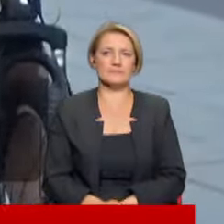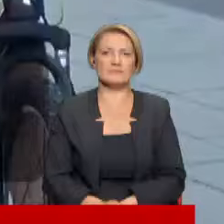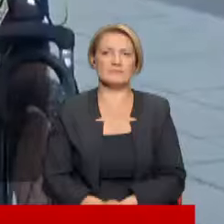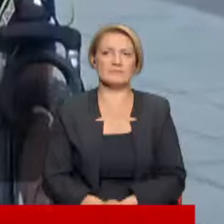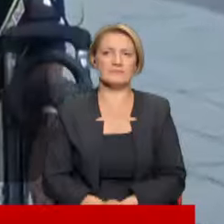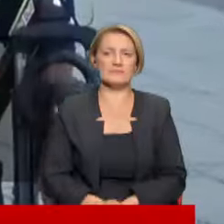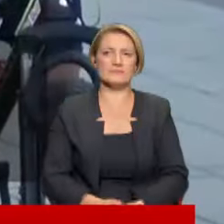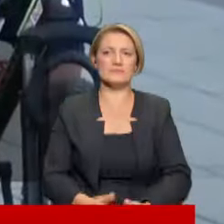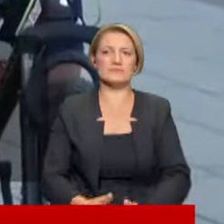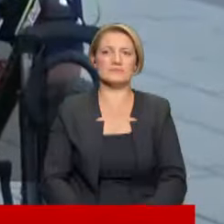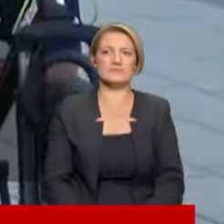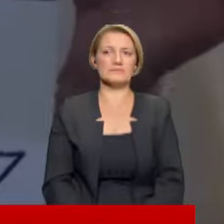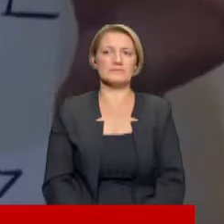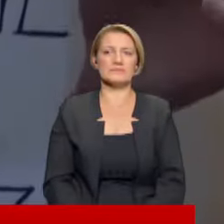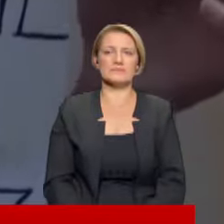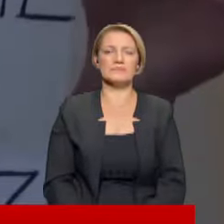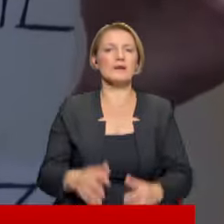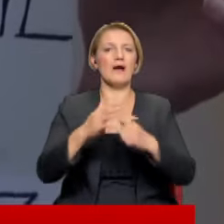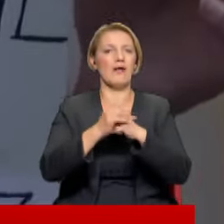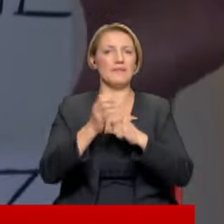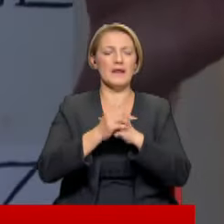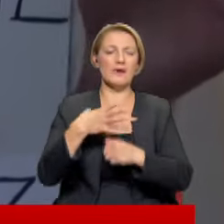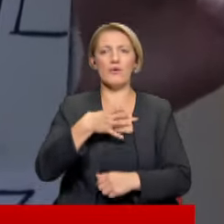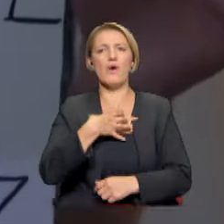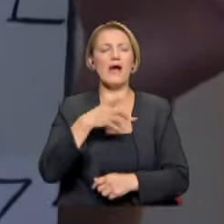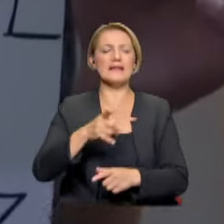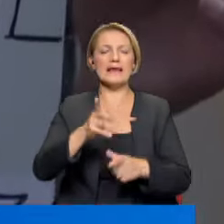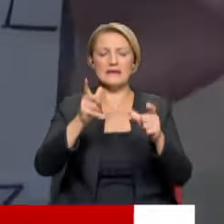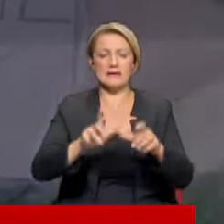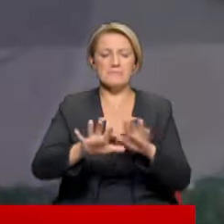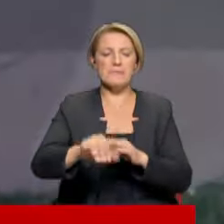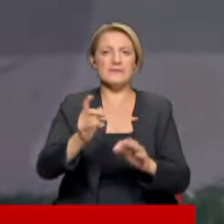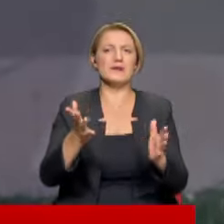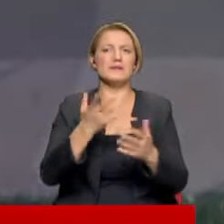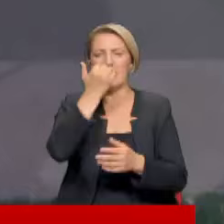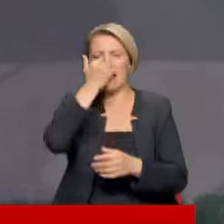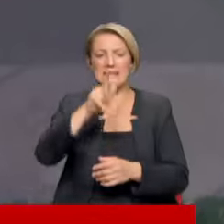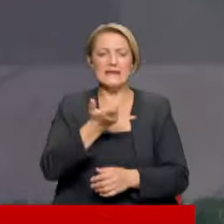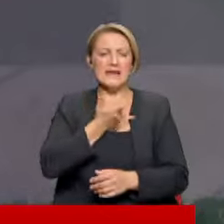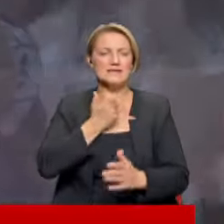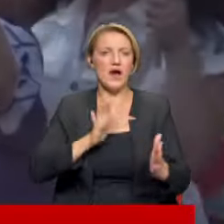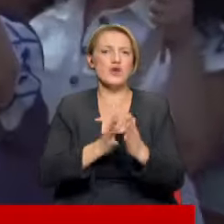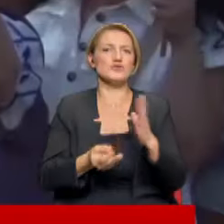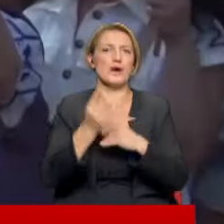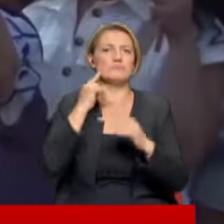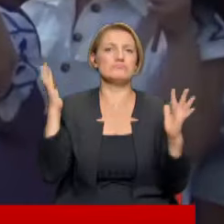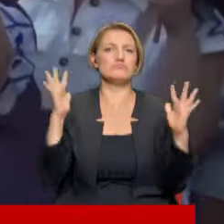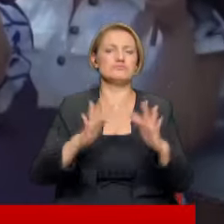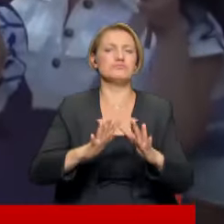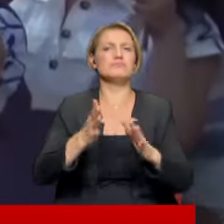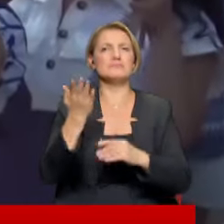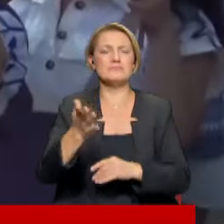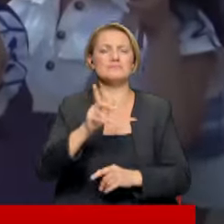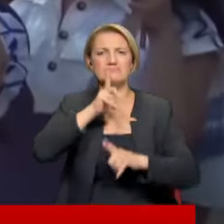geri bırakılması yöntemini istiyoruz. Antalya'da da Konyaaltı Kent Meydanı'nda buluştu kanlı yasaya karşı çıkanlar. Pankartlar